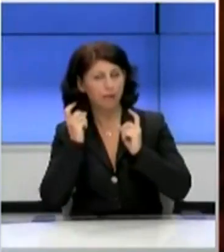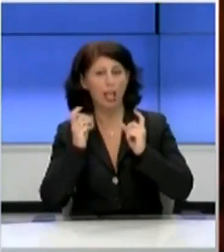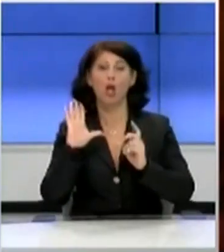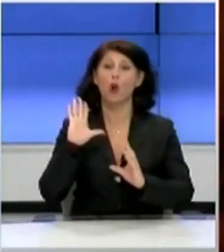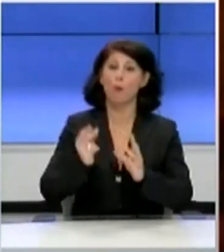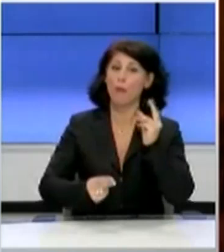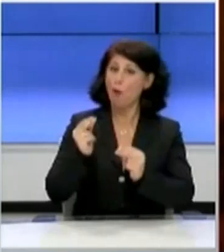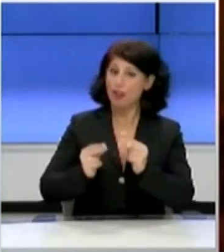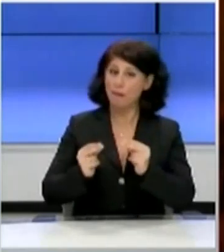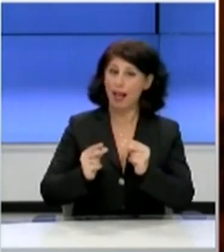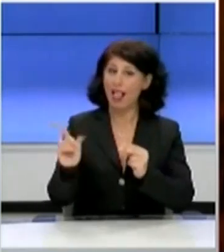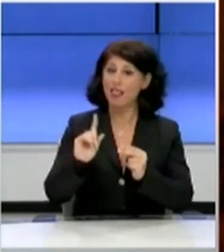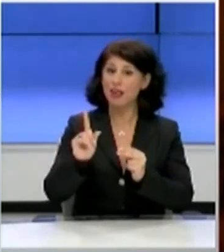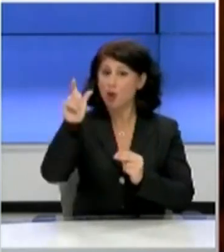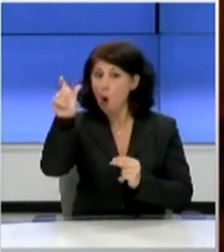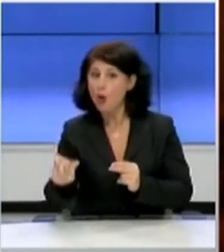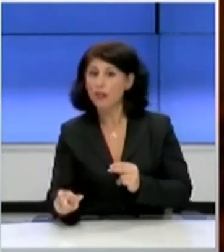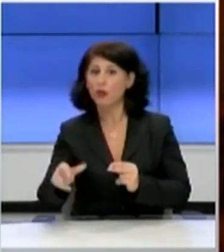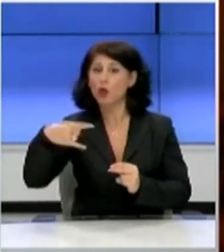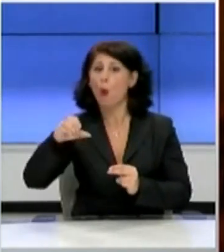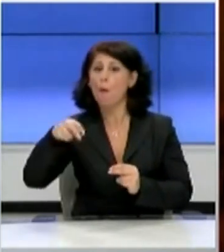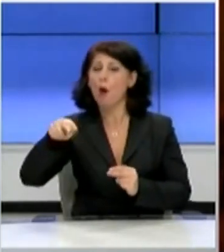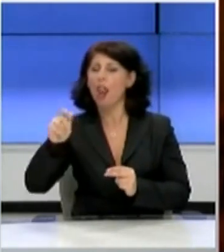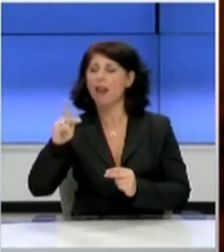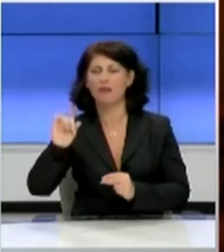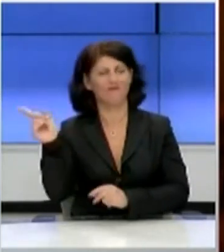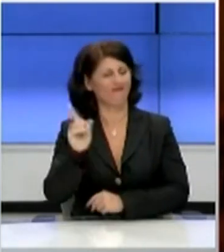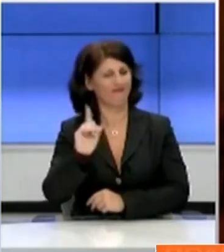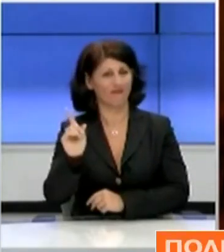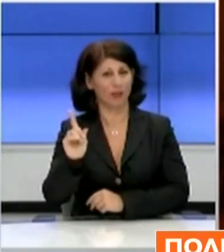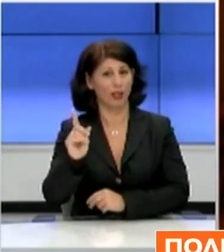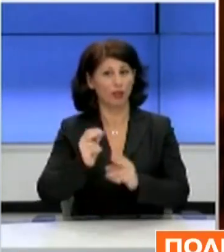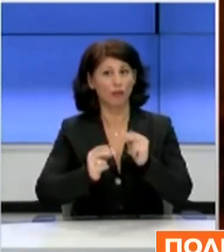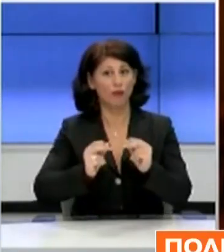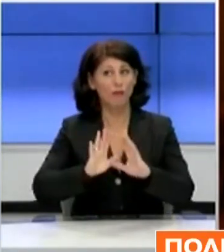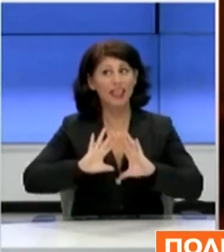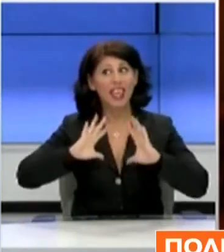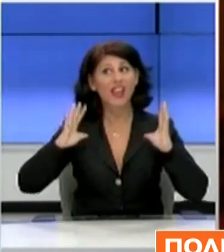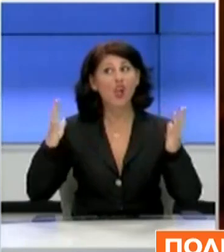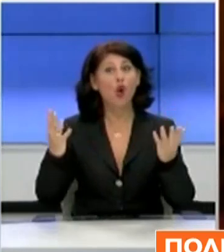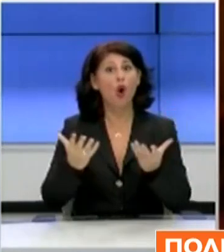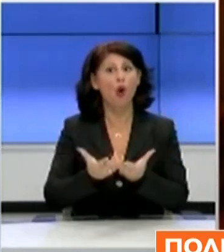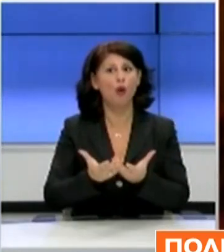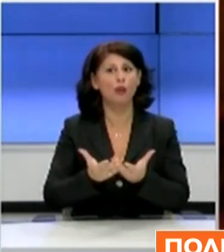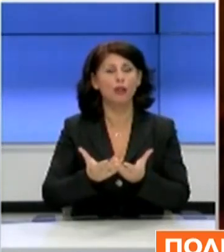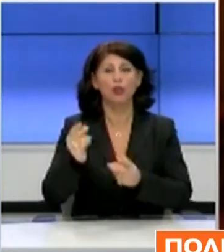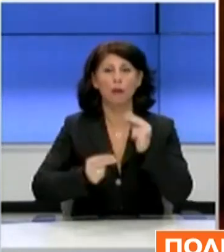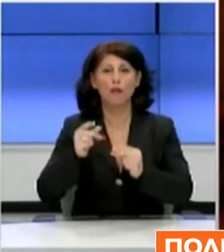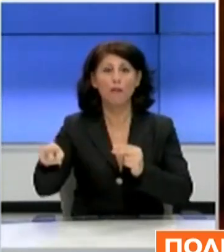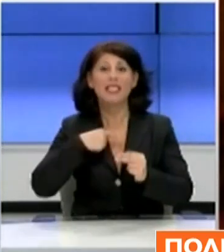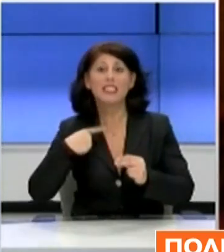είναι ο ίδιος ο κύριος Πολάκης. Το πρόβλημα είναι ευρύτερο. Το πρόβλημα είναι ο